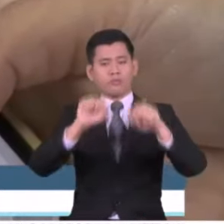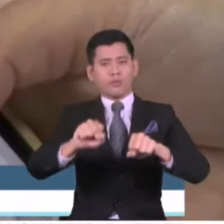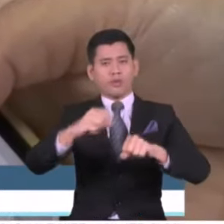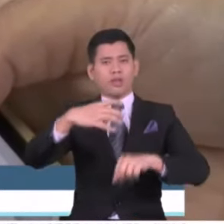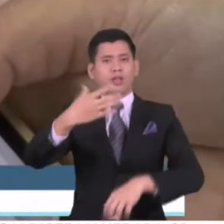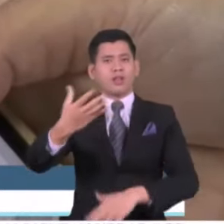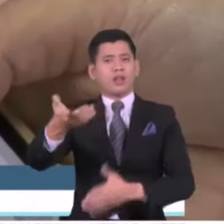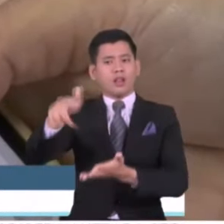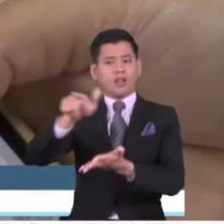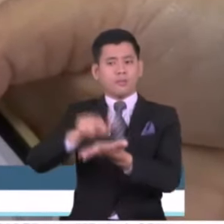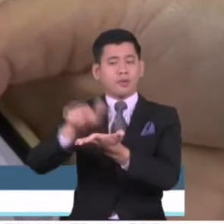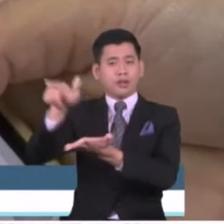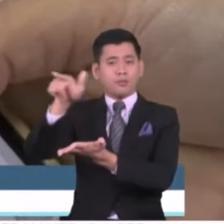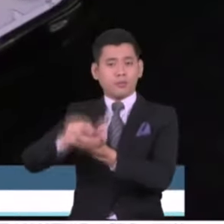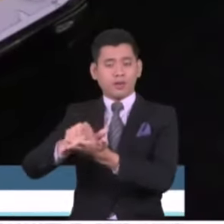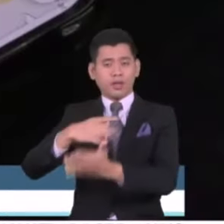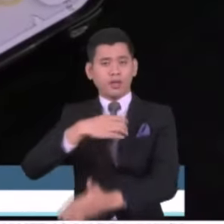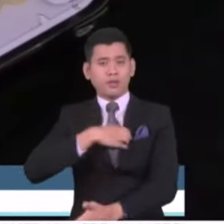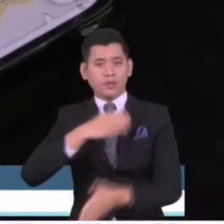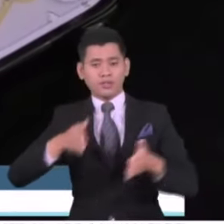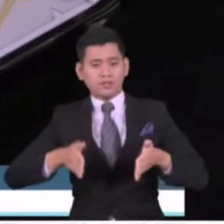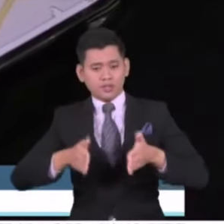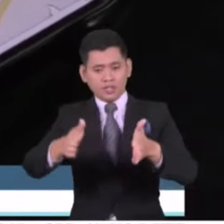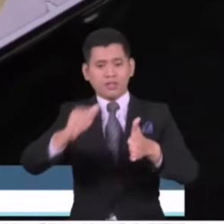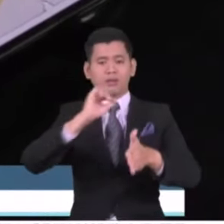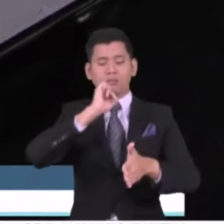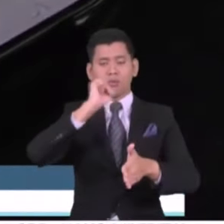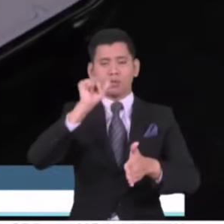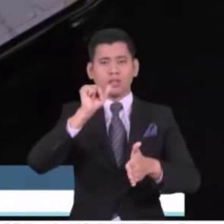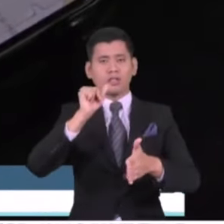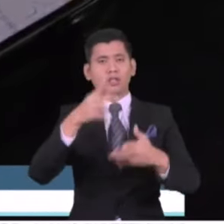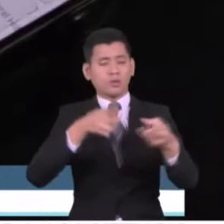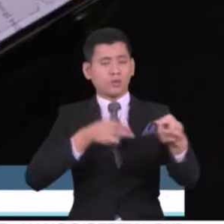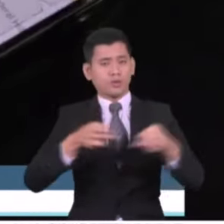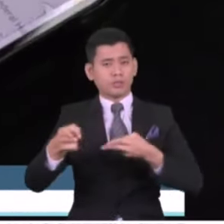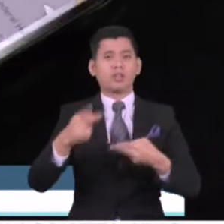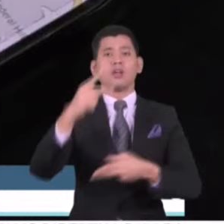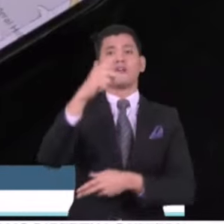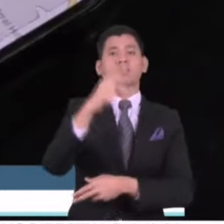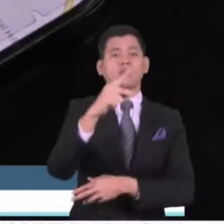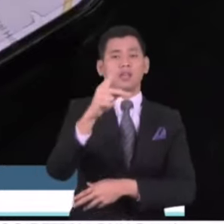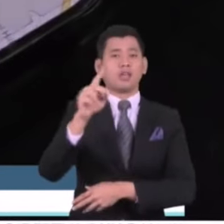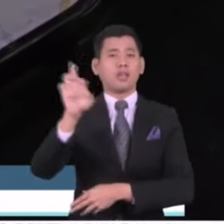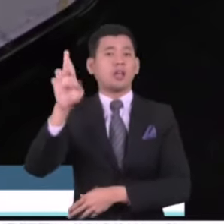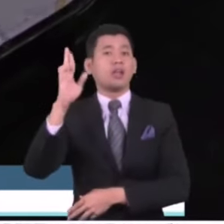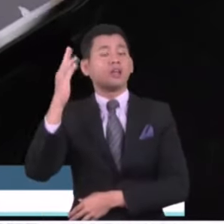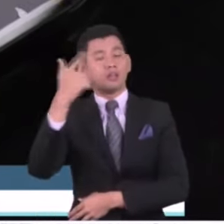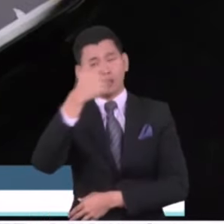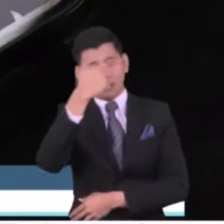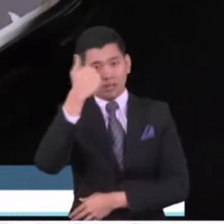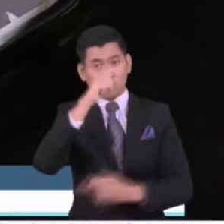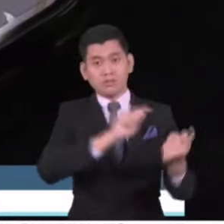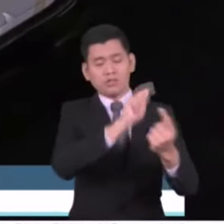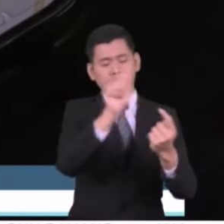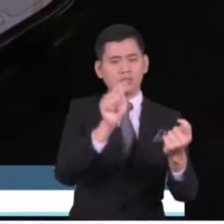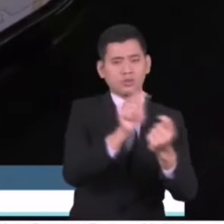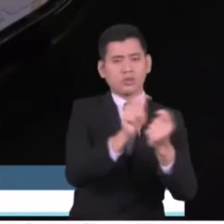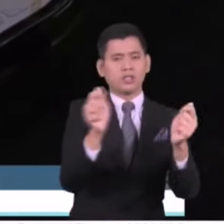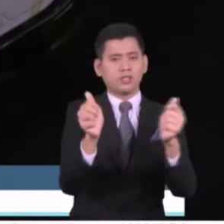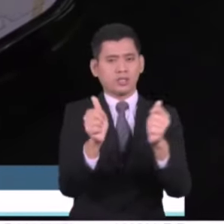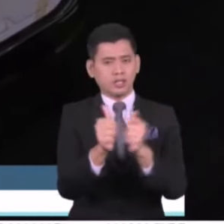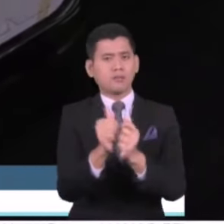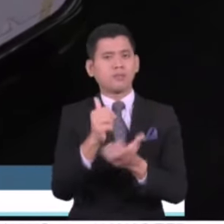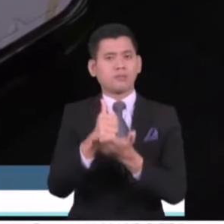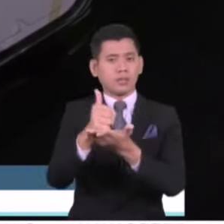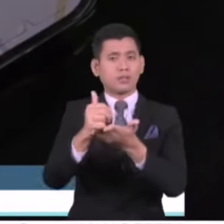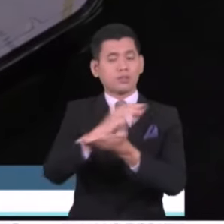melaporkan semua jenis aduan jalan termasuk yang bukan diselenggara KKR. Ia selaras prinsip No Wrong Door